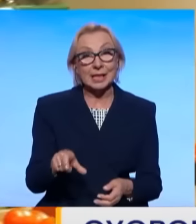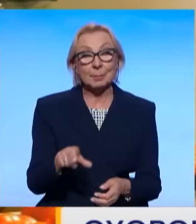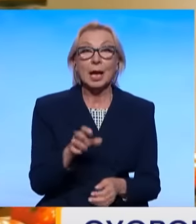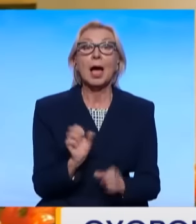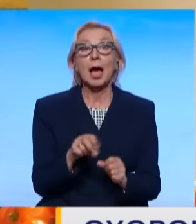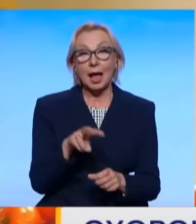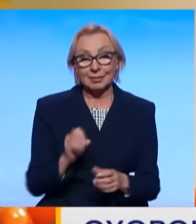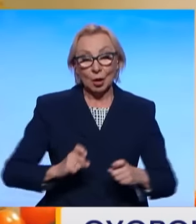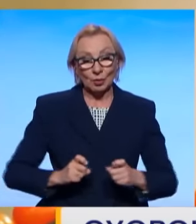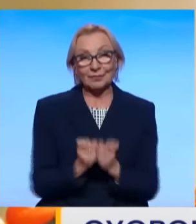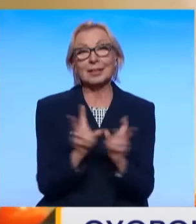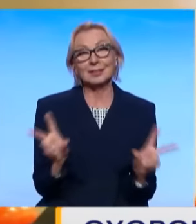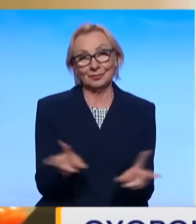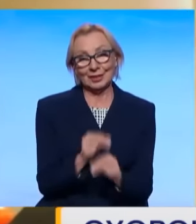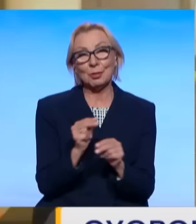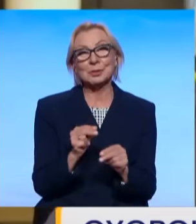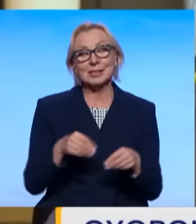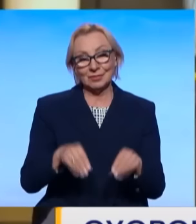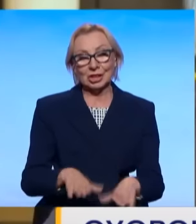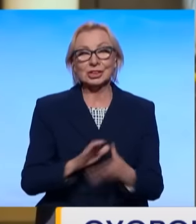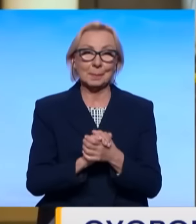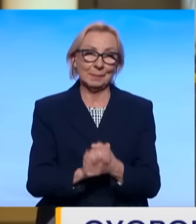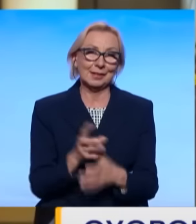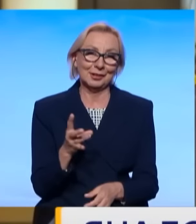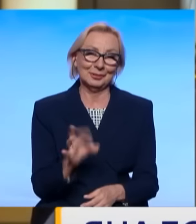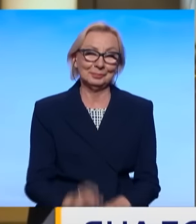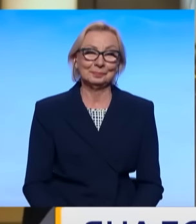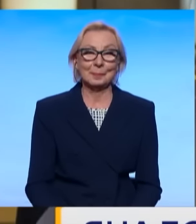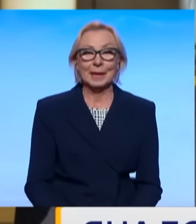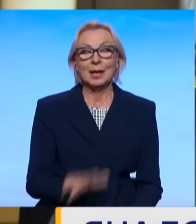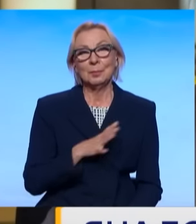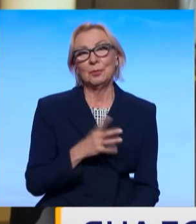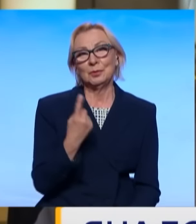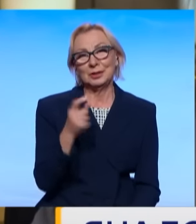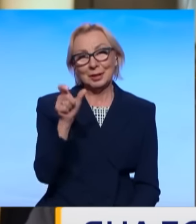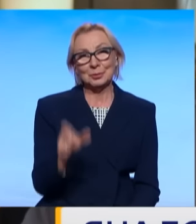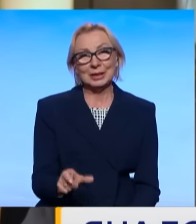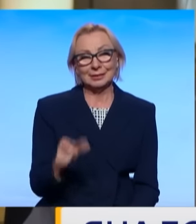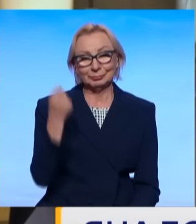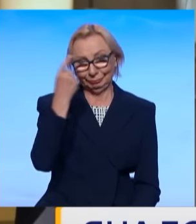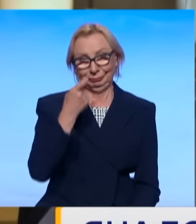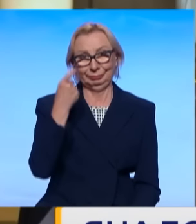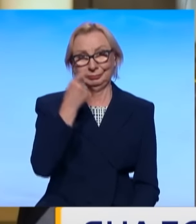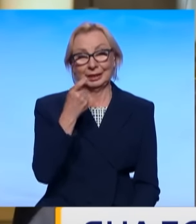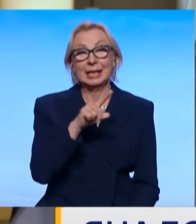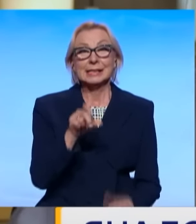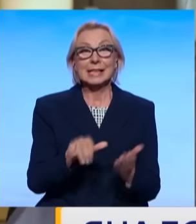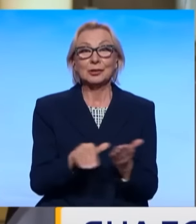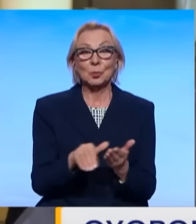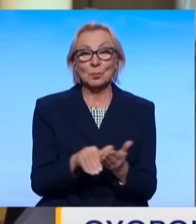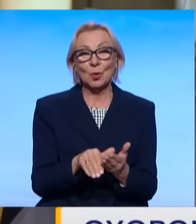конфлікт вдалося вирішити мирним шляхом. Був один трішки на підпитку, але за